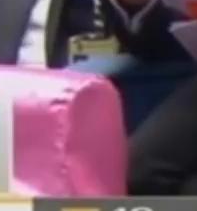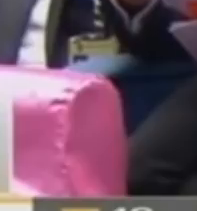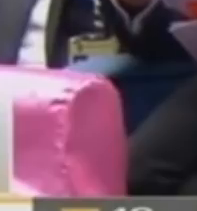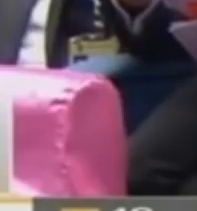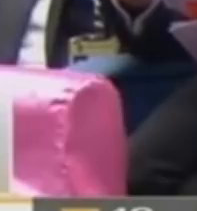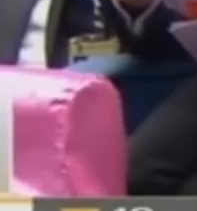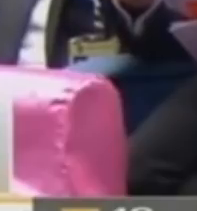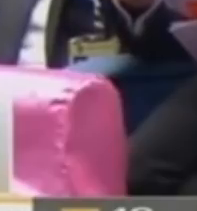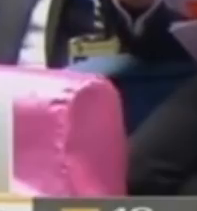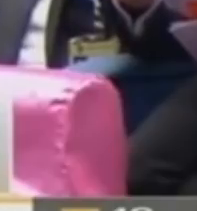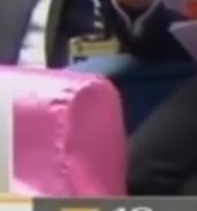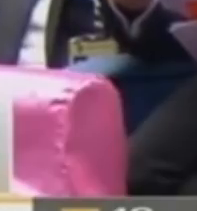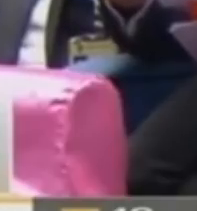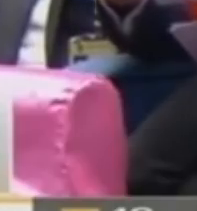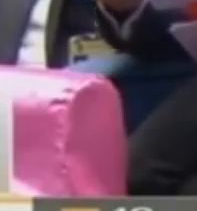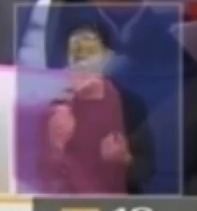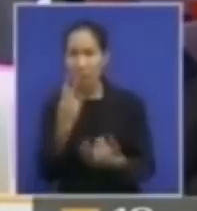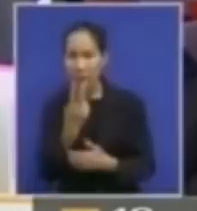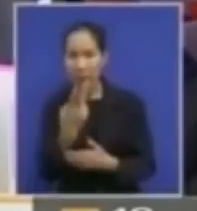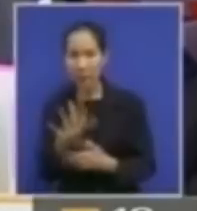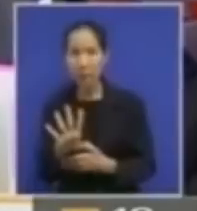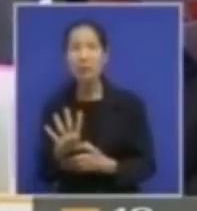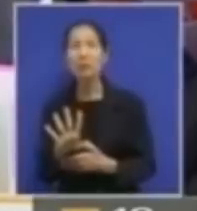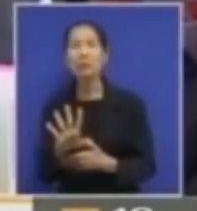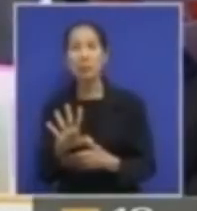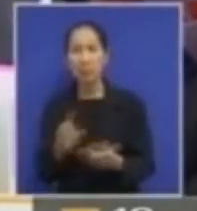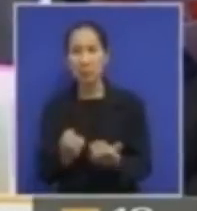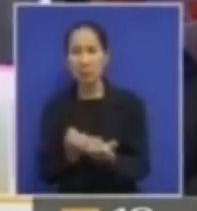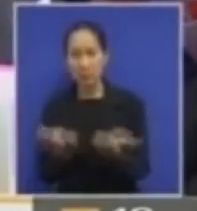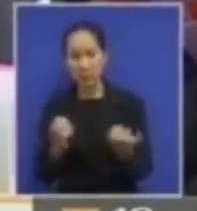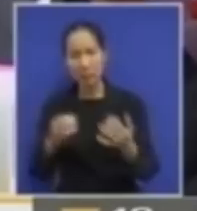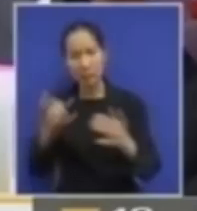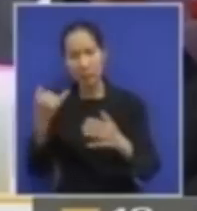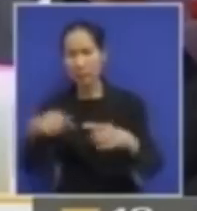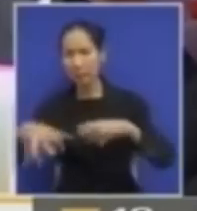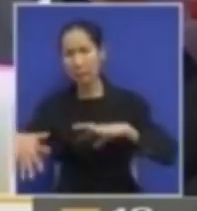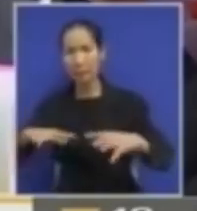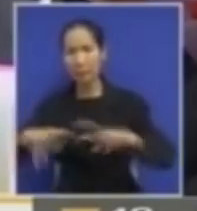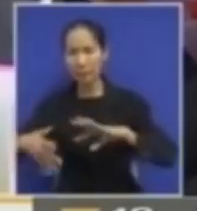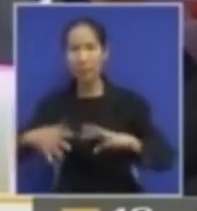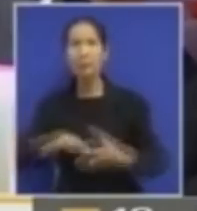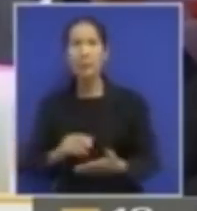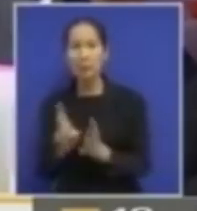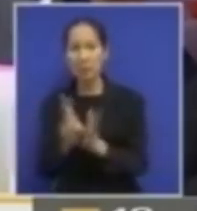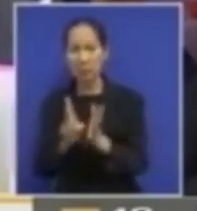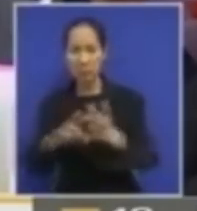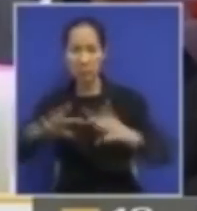ลายทั้งปวงที่เราเห็นขณะนี้ก็คือความบิดเบี้ยวความบิดเบือนของกติกาคือรัฐธร